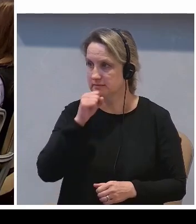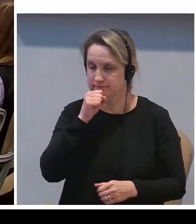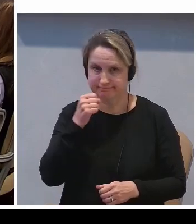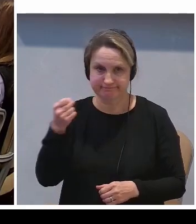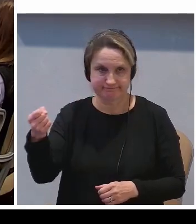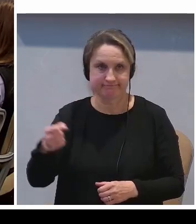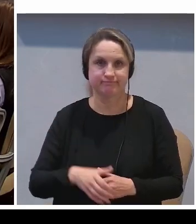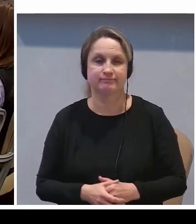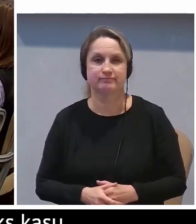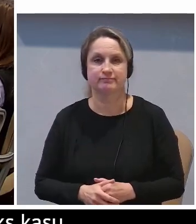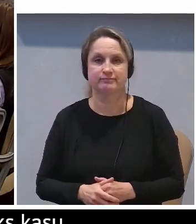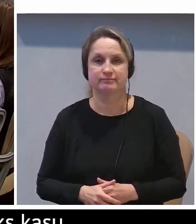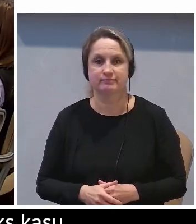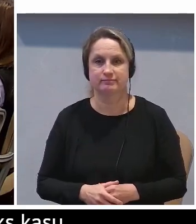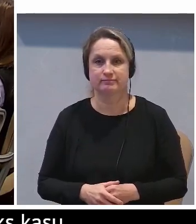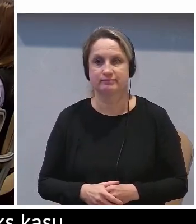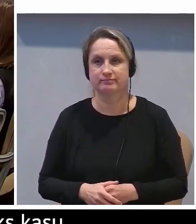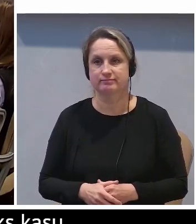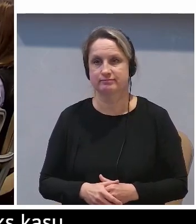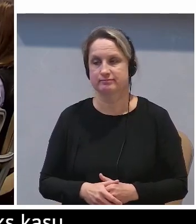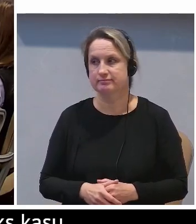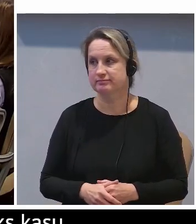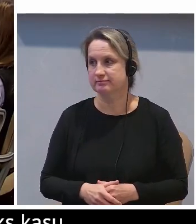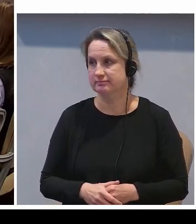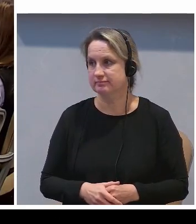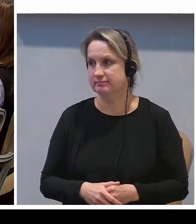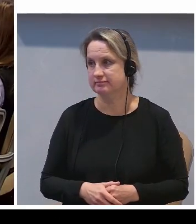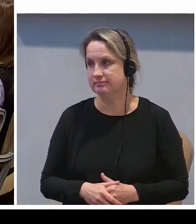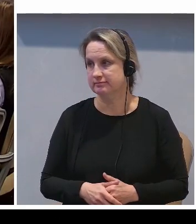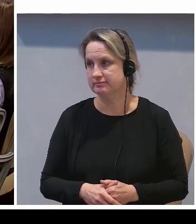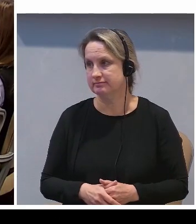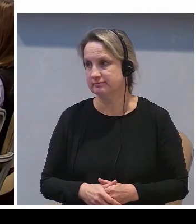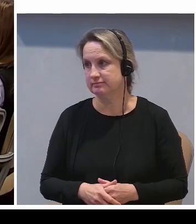a... Palun, siin on mikrofon.